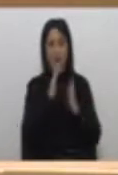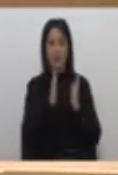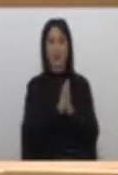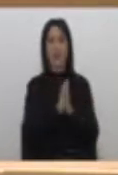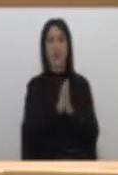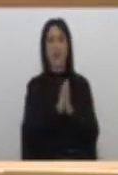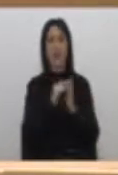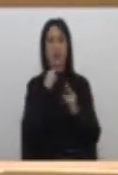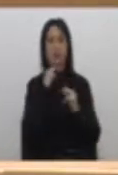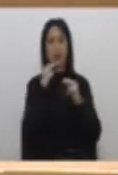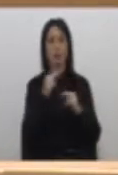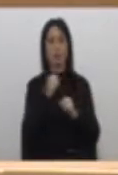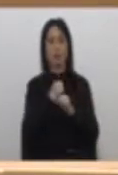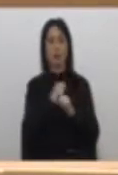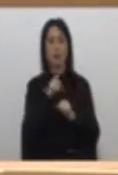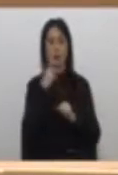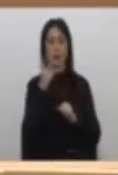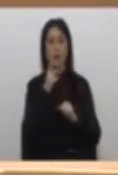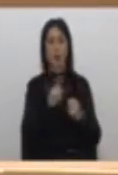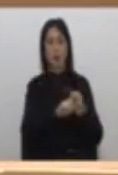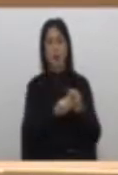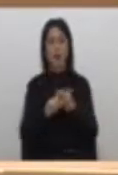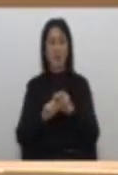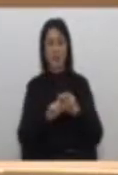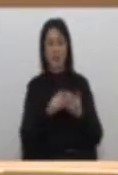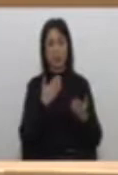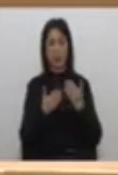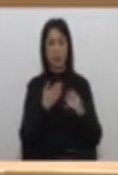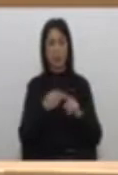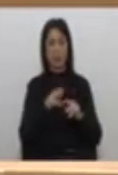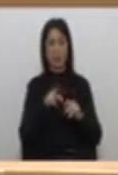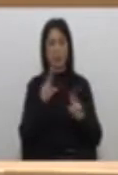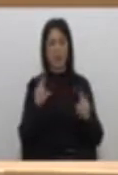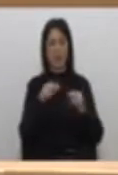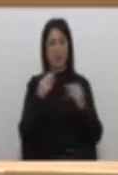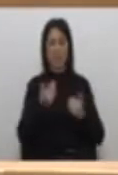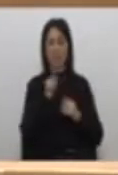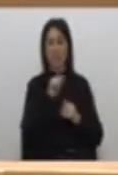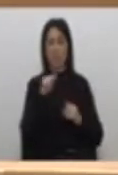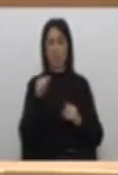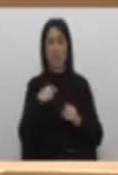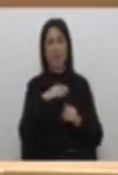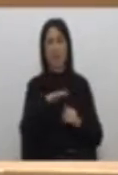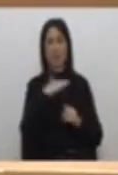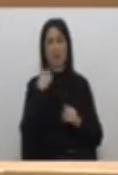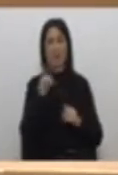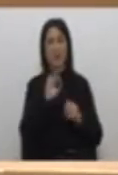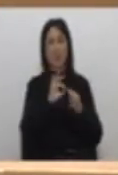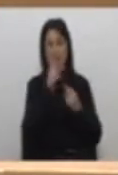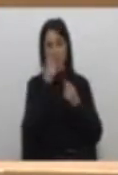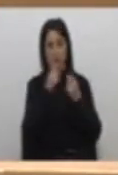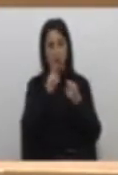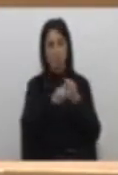მთელი აქცენტი გაკეთებული არის, რა თქმა უნდა, პანდემიაზე, თუმცა ის გადარჩენილი სიცოცხლეები და მე არ მინდა რომ რაღაც დეტალურად